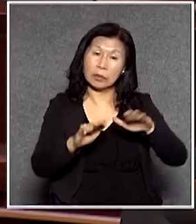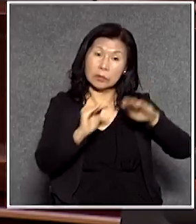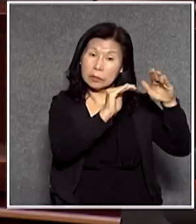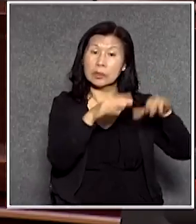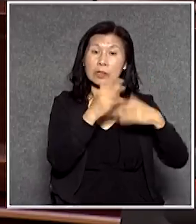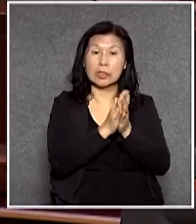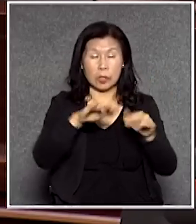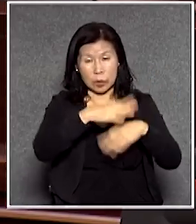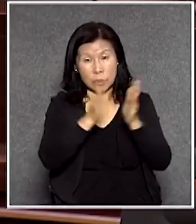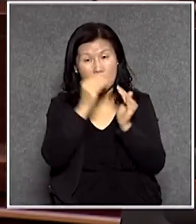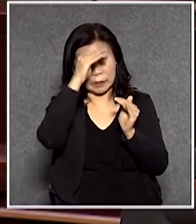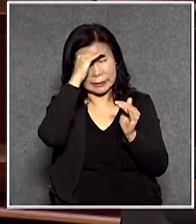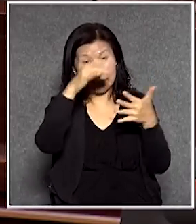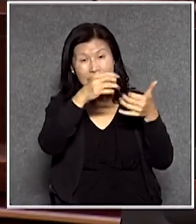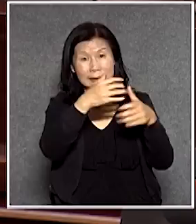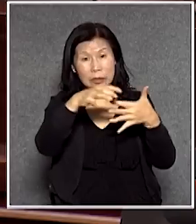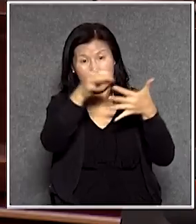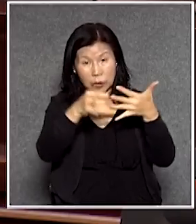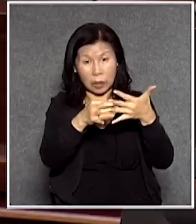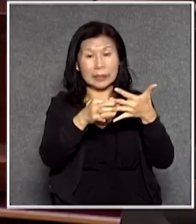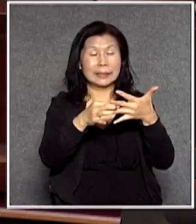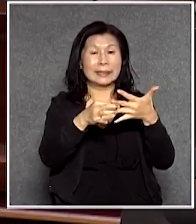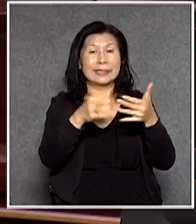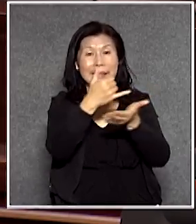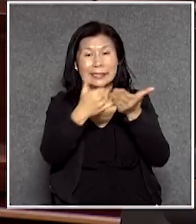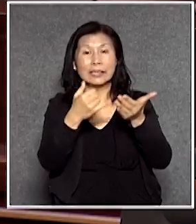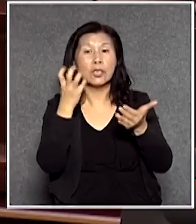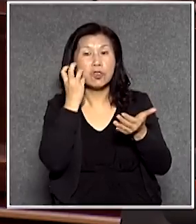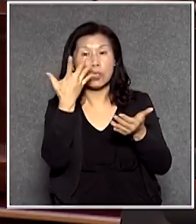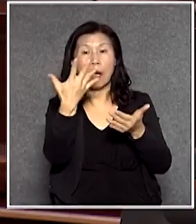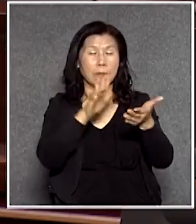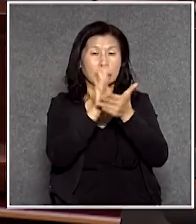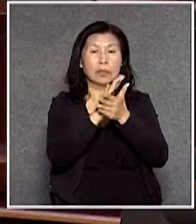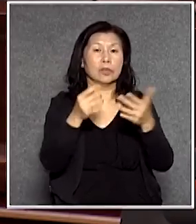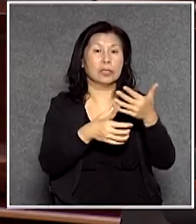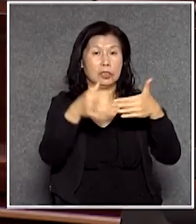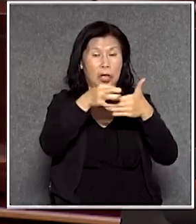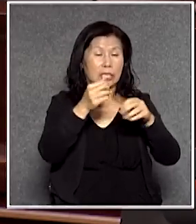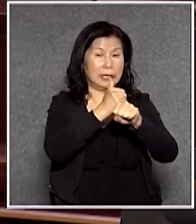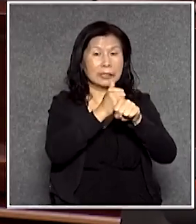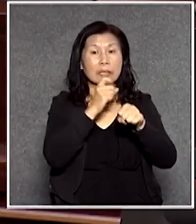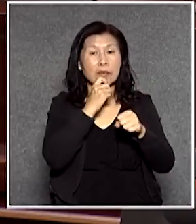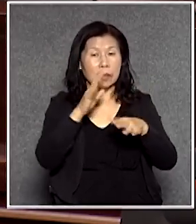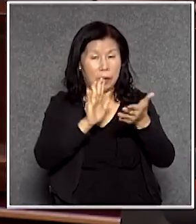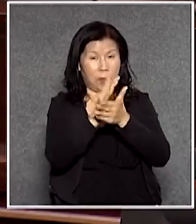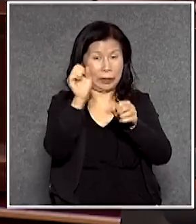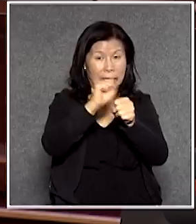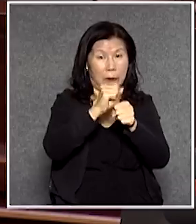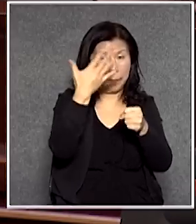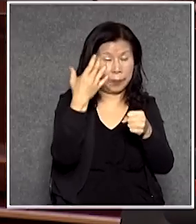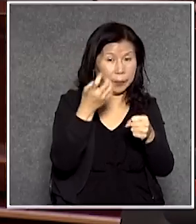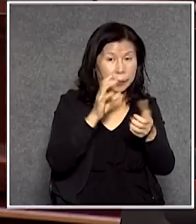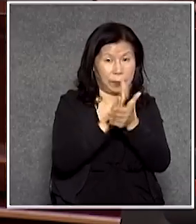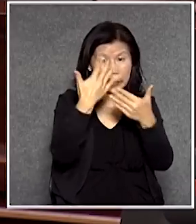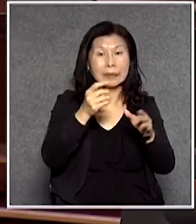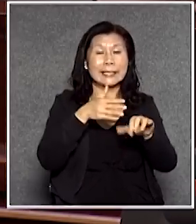全個警隊一起延後5年退休，根本上晉升的機會是不會消失的，而只是隨著5年延後之後遲些出